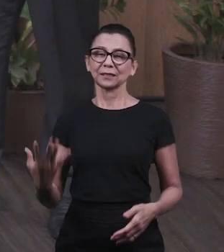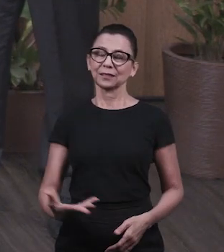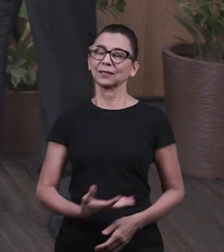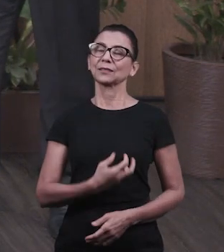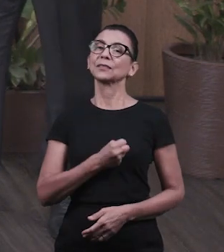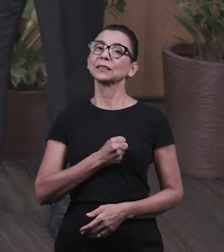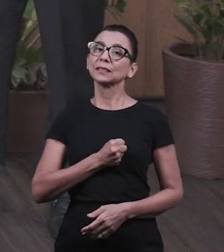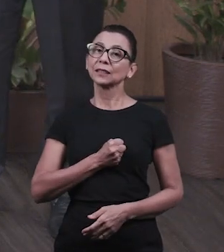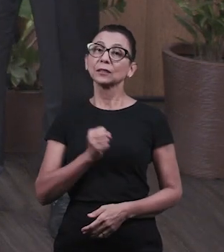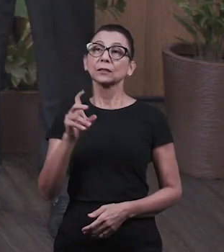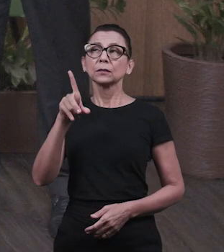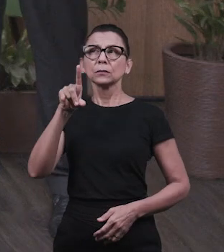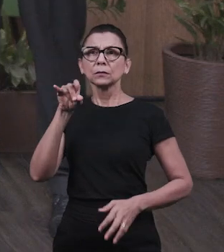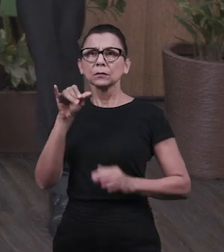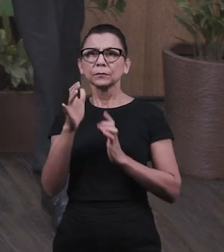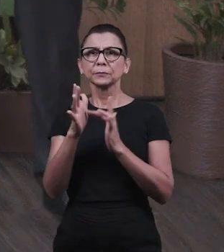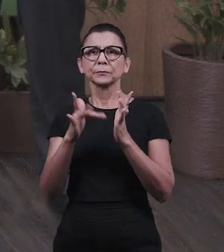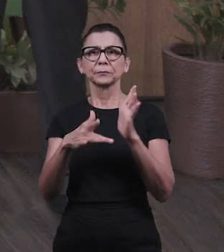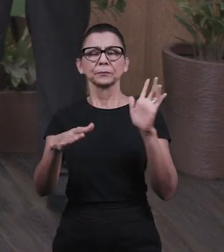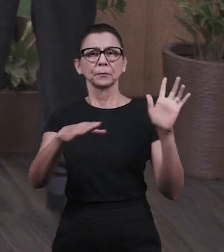нас. Слава Иисусу!